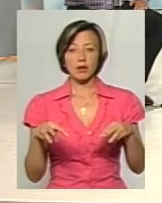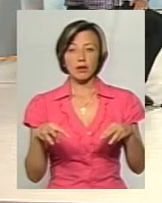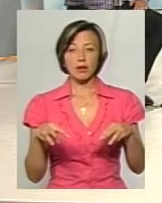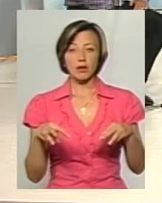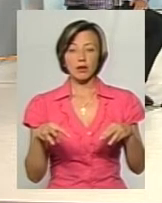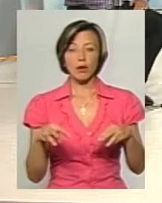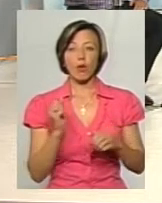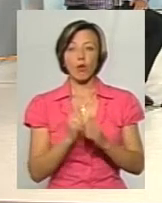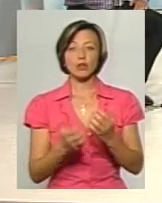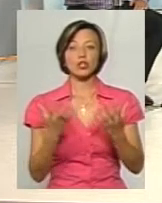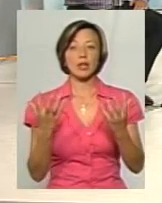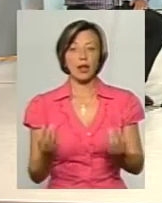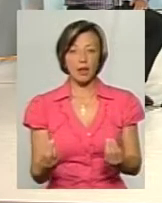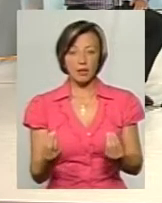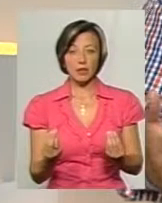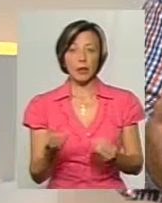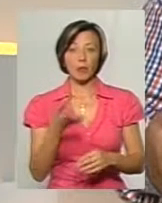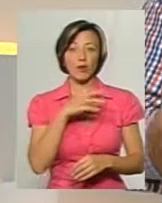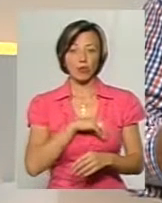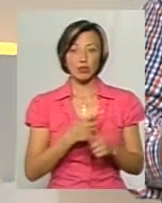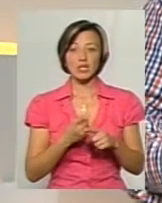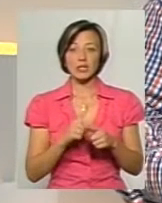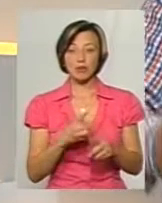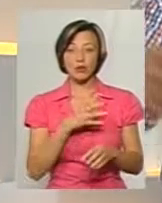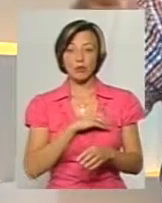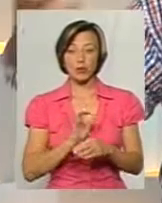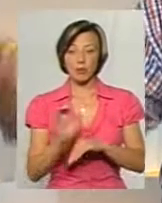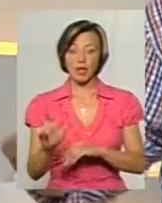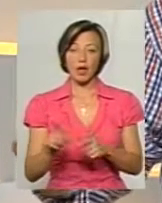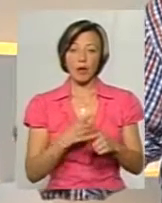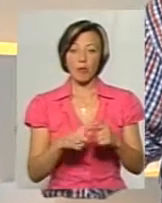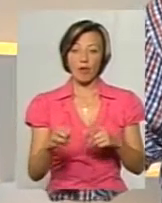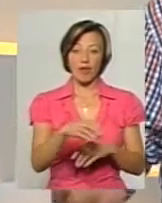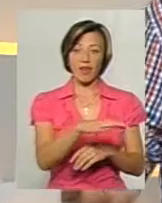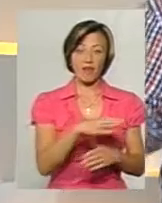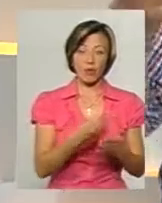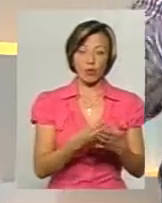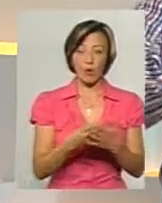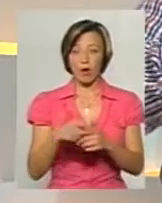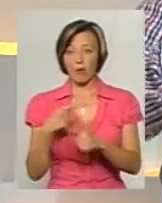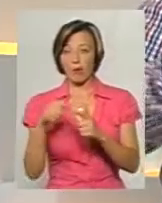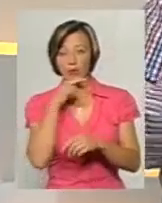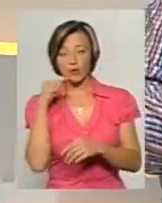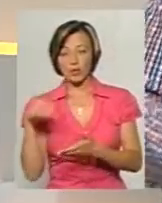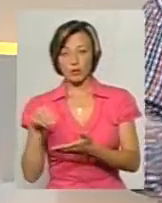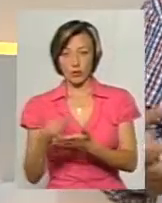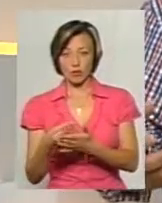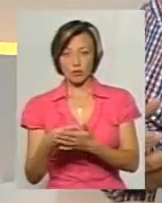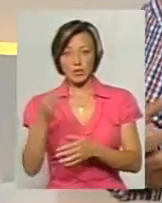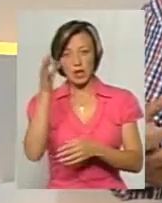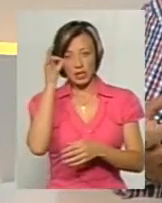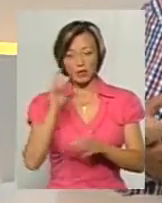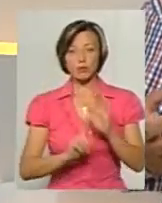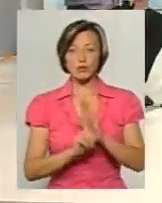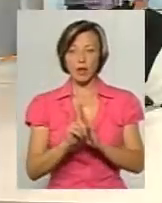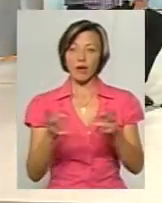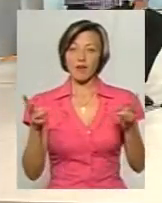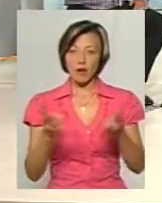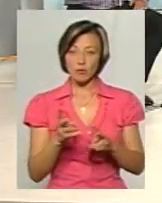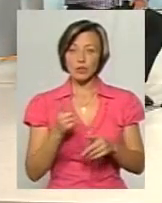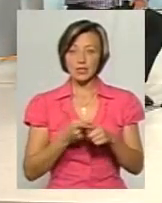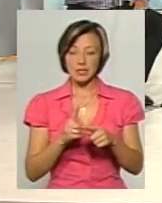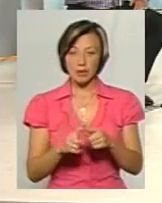400 мільйонів кожен день прибуток. І цей прибуток піде або в європейську казну, або в російську казну. Ми ж згадайте, що почалася війна. Але варто було б,